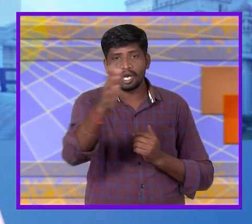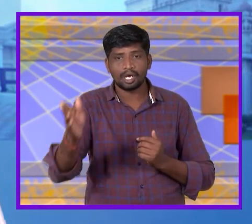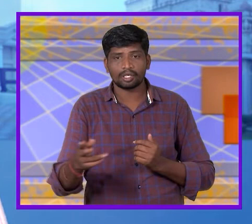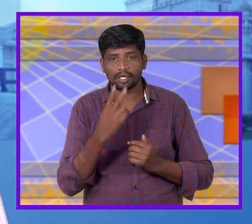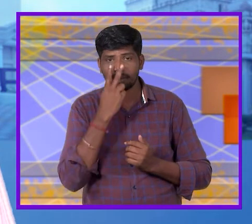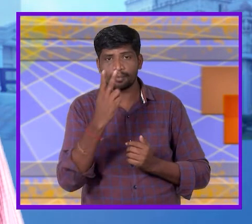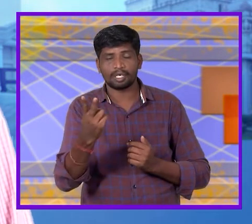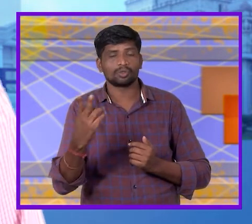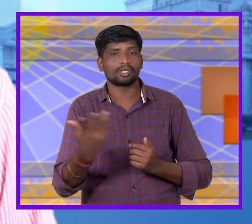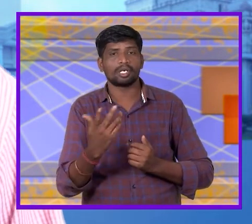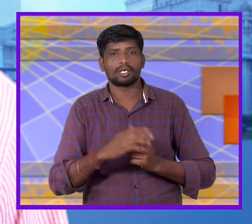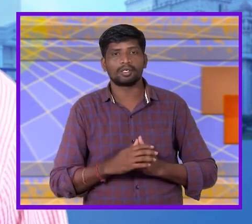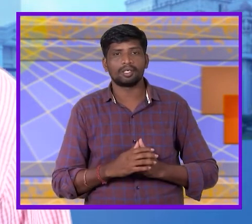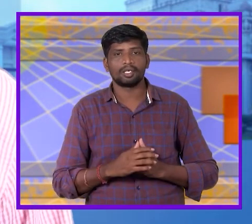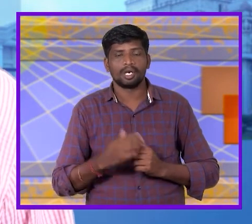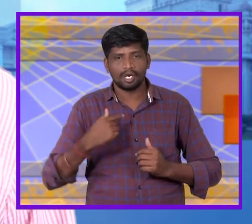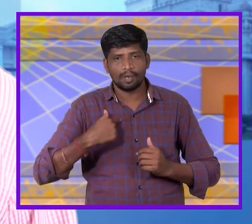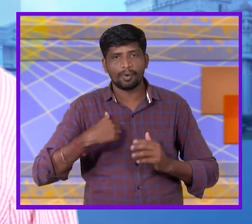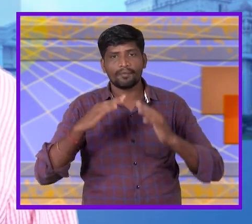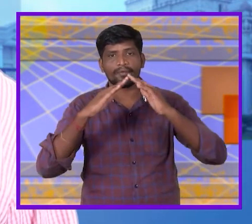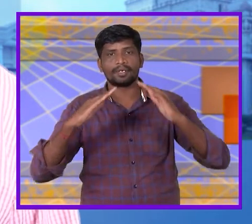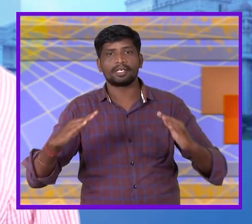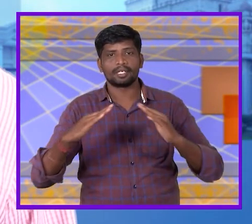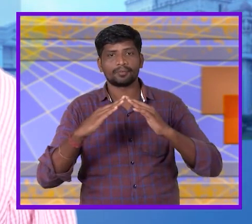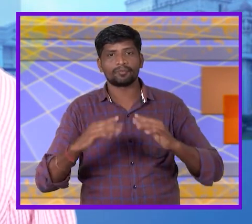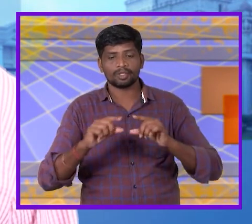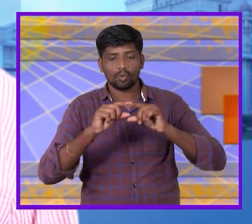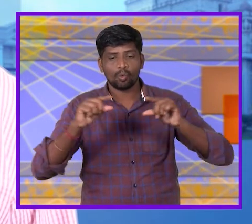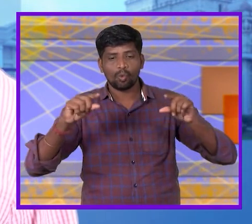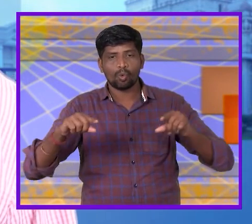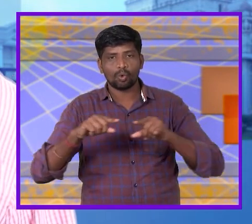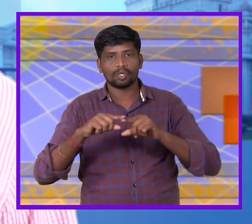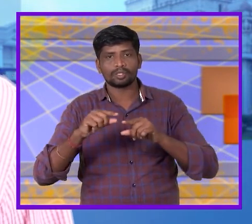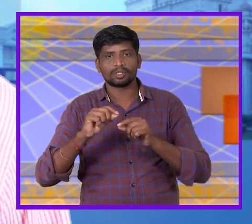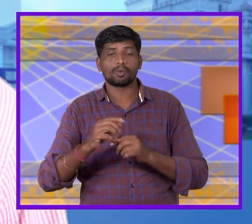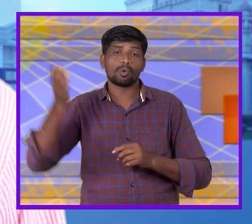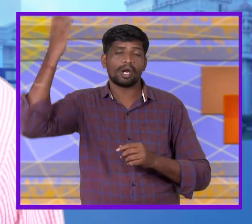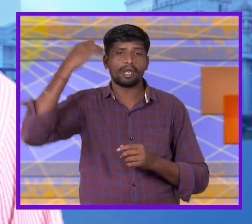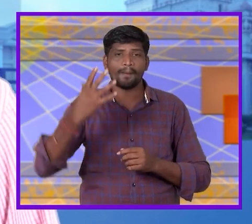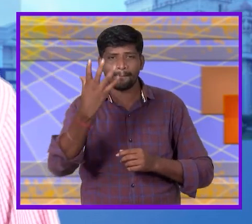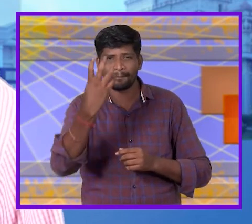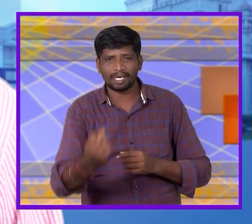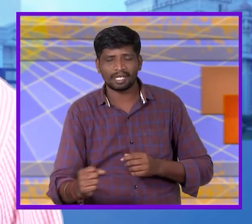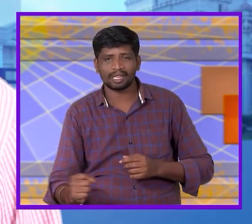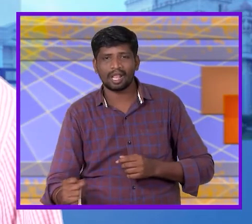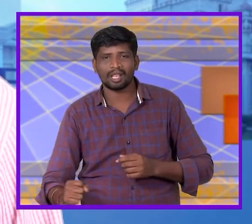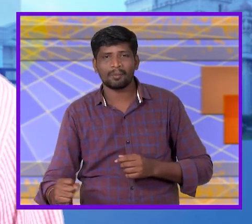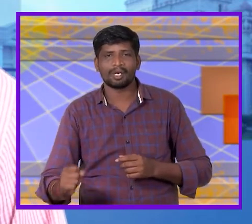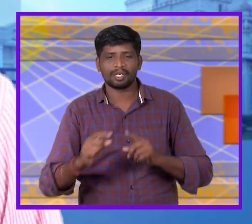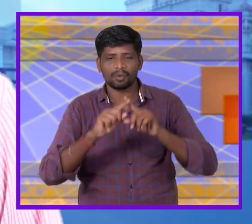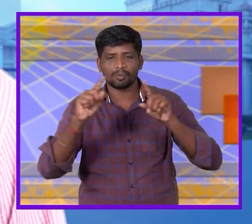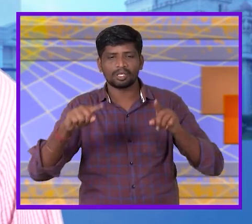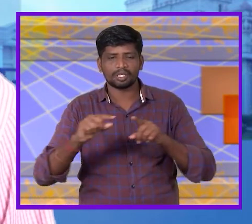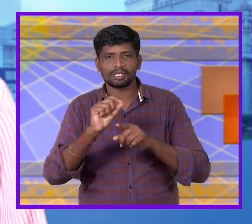என்ன கவனிக்கணும் அப்படின்னா, நம்ம வீட்டில் சில ஓலை சுவடிகள் இருக்கக்கூடும். நம்முடைய முன்னோர்கள் பயன்படுத்தின ஓலை சுவடிகள்,